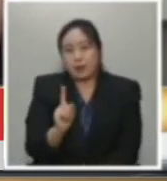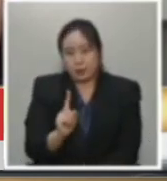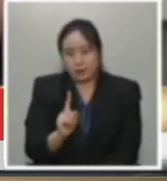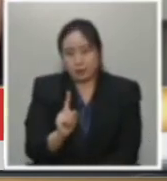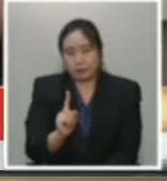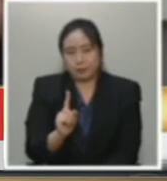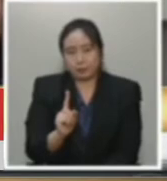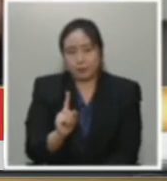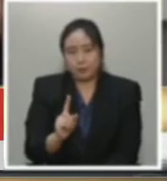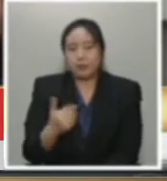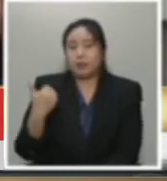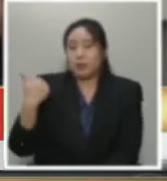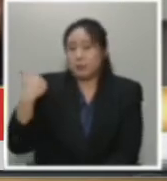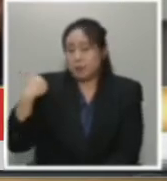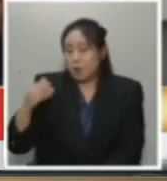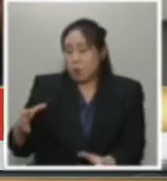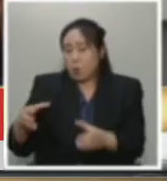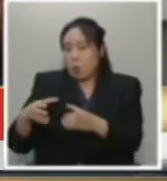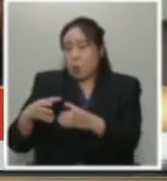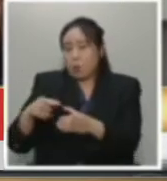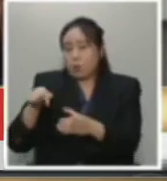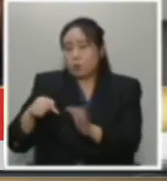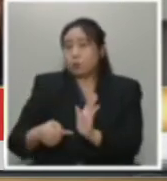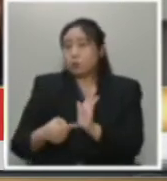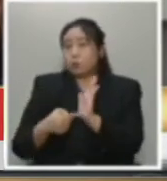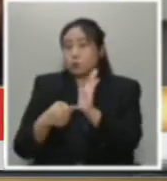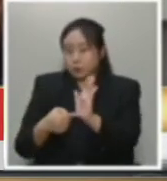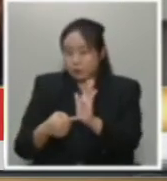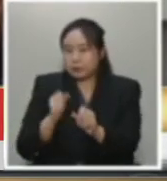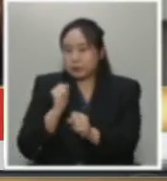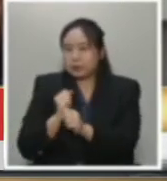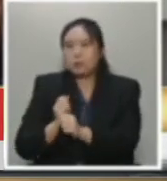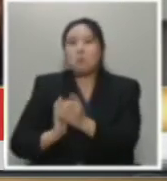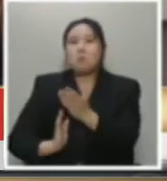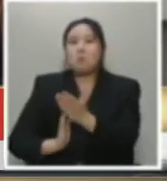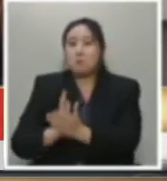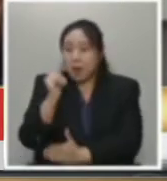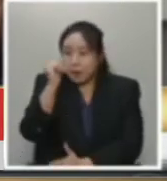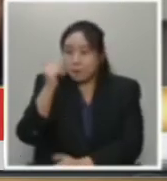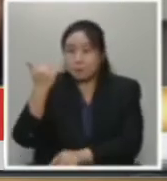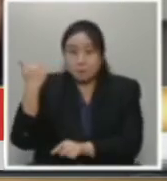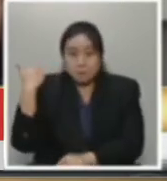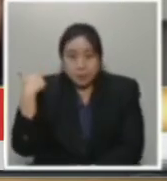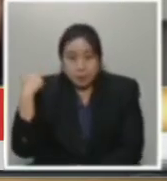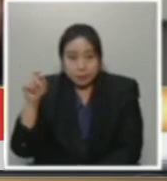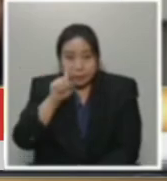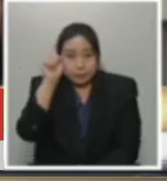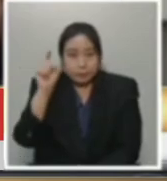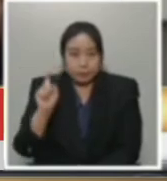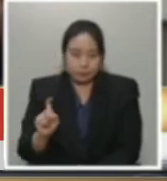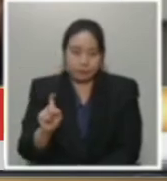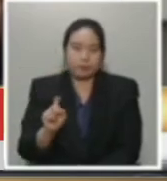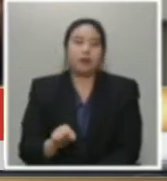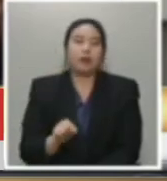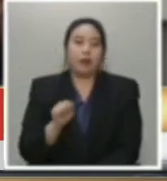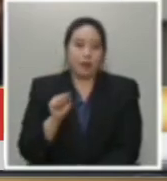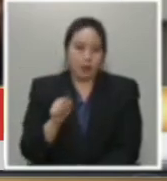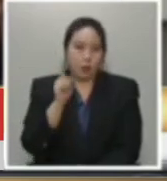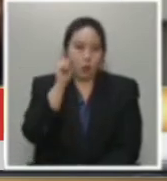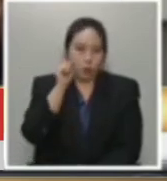ทศแล้วมีกลุ่มตัวอย่างที่ประสบความสำเร็จหรือไม่อันนี้เป็นเรื่องที่จ